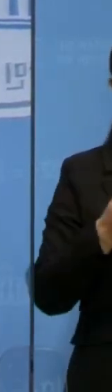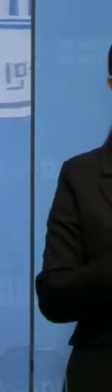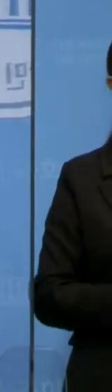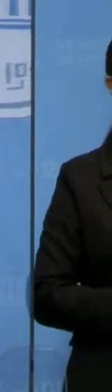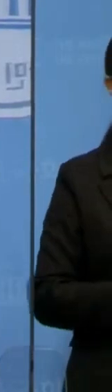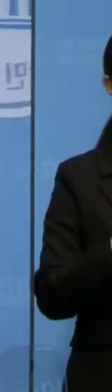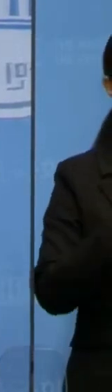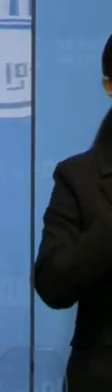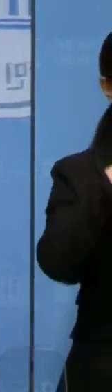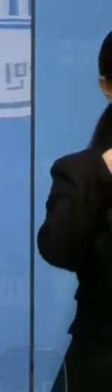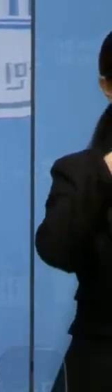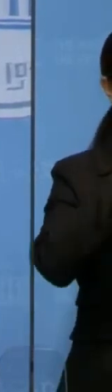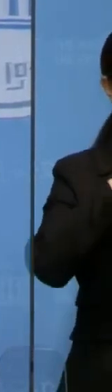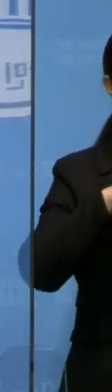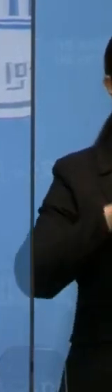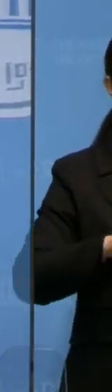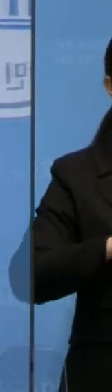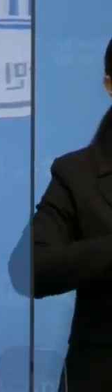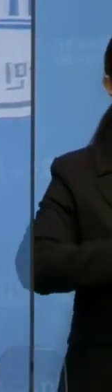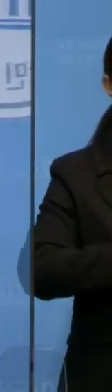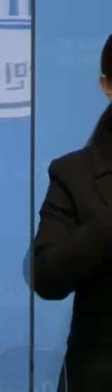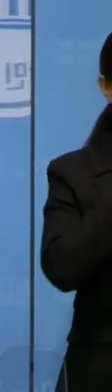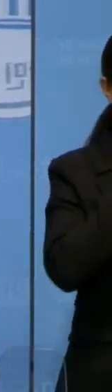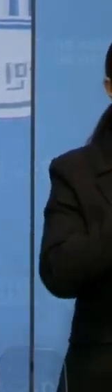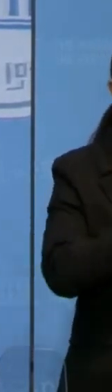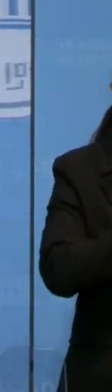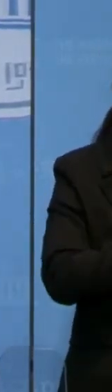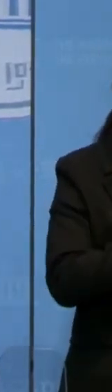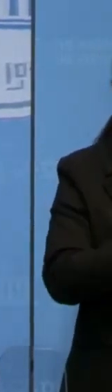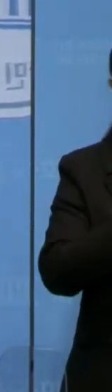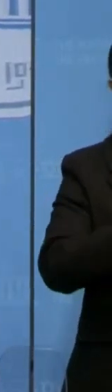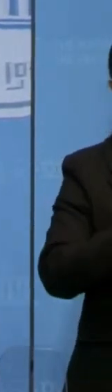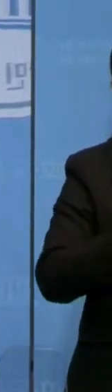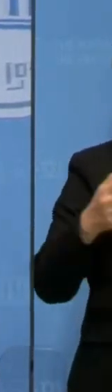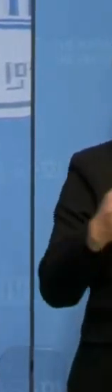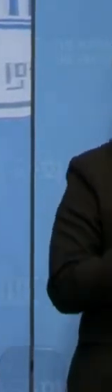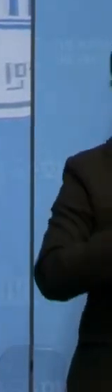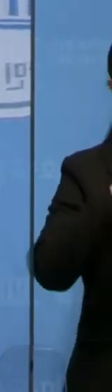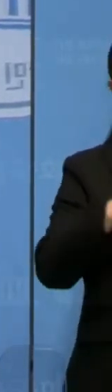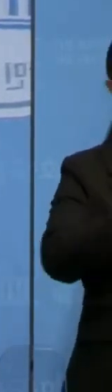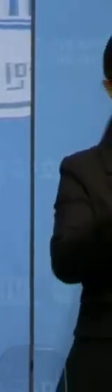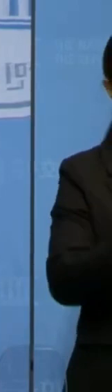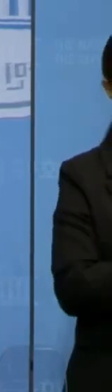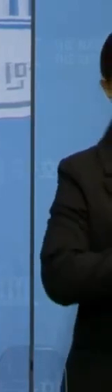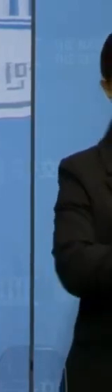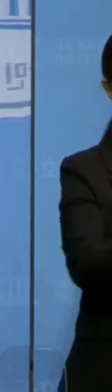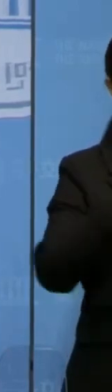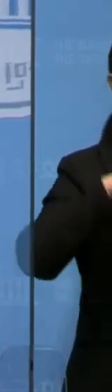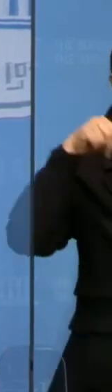절박한 심정으로 로 민주당 당대표 출마를 선언합니다